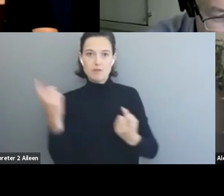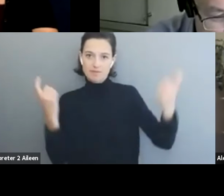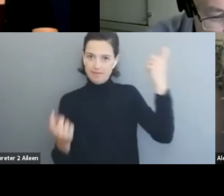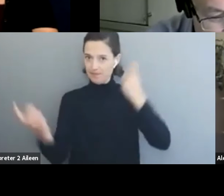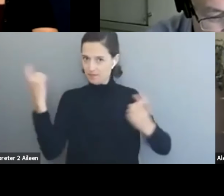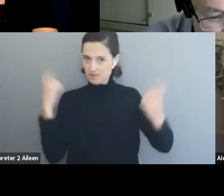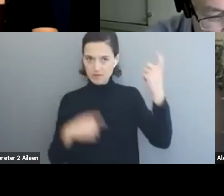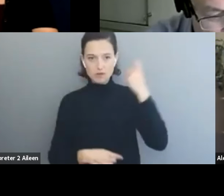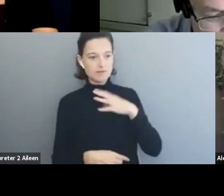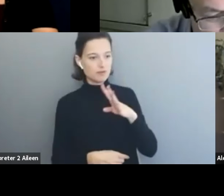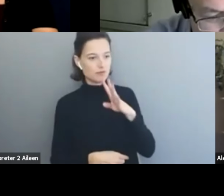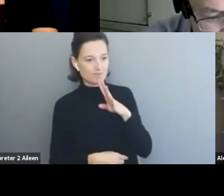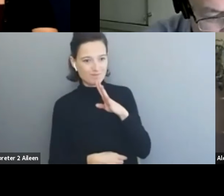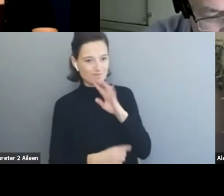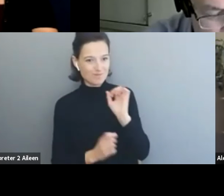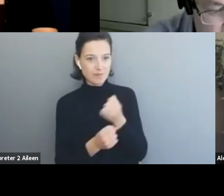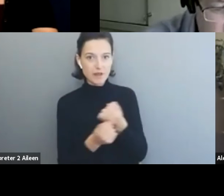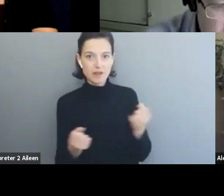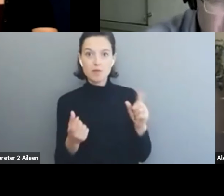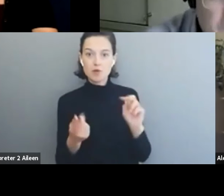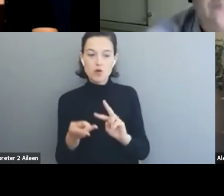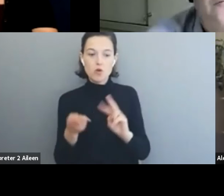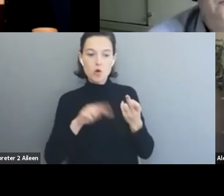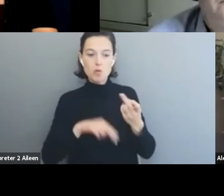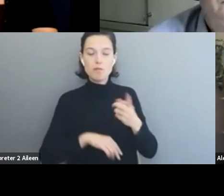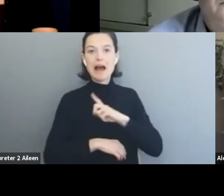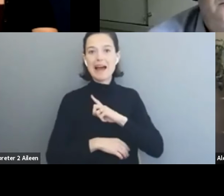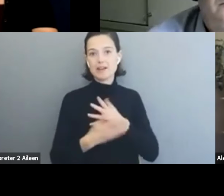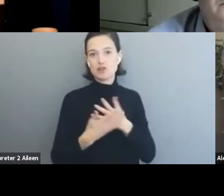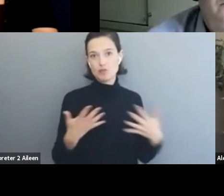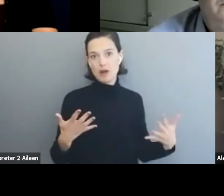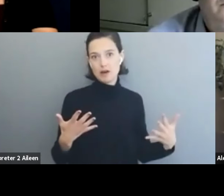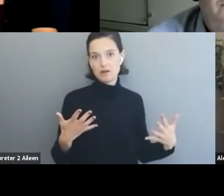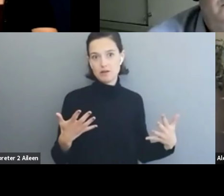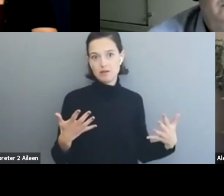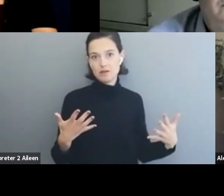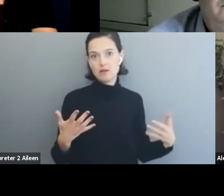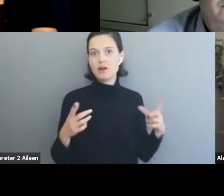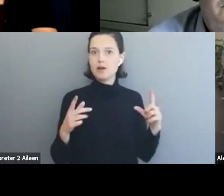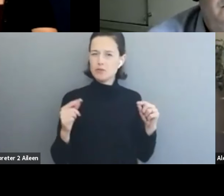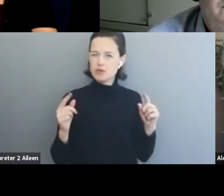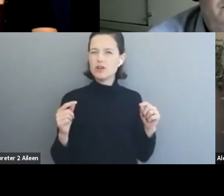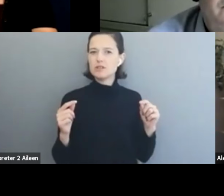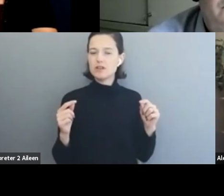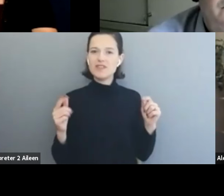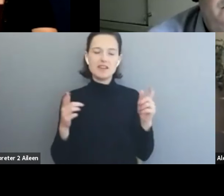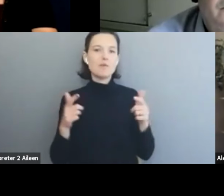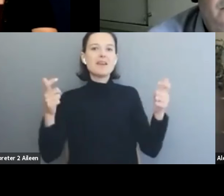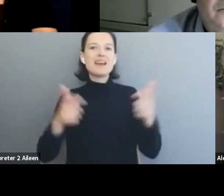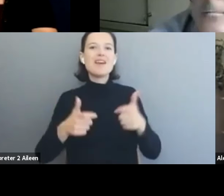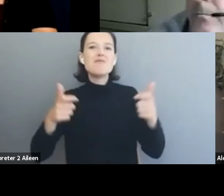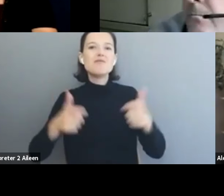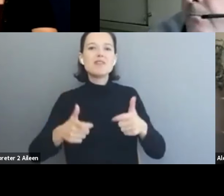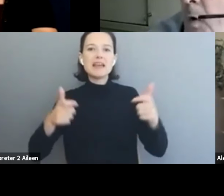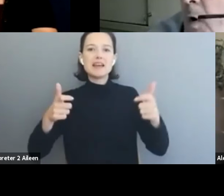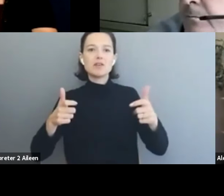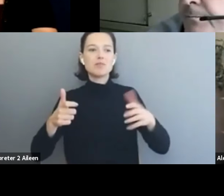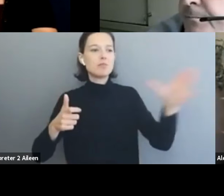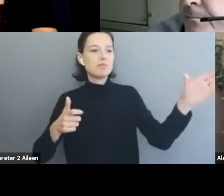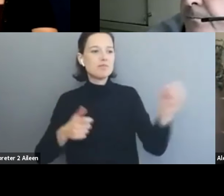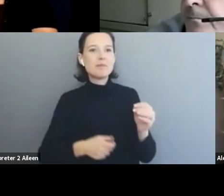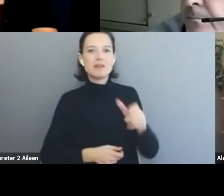eben vielleicht in ihrer Sprache von Menschen mit in ihrer Sprache gepflegt werden, weil das auch ein sehr sensibler Bereich ist. Und da war